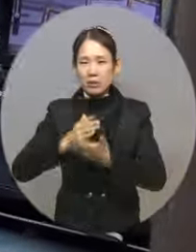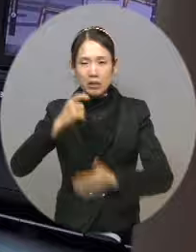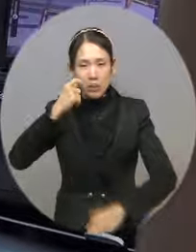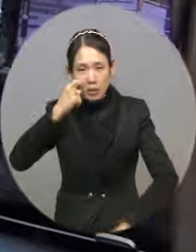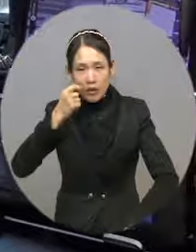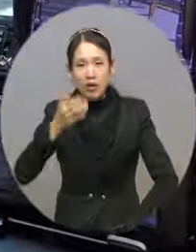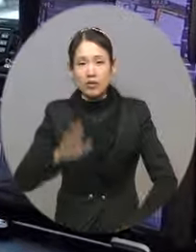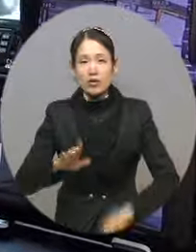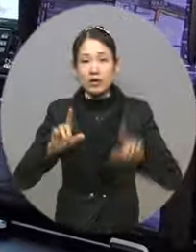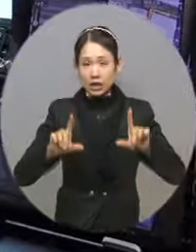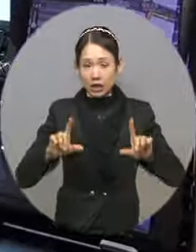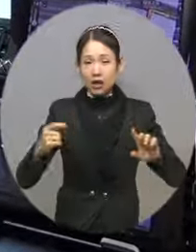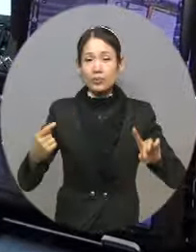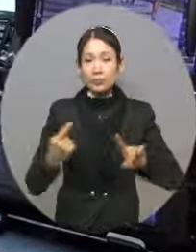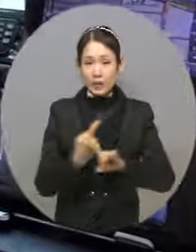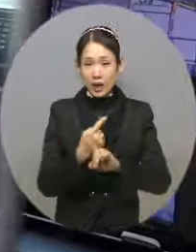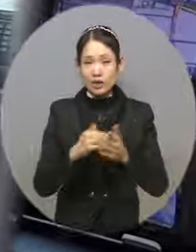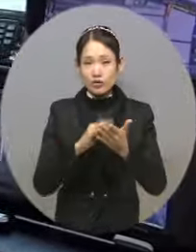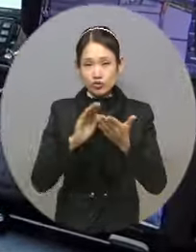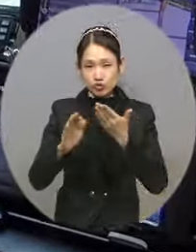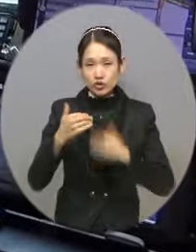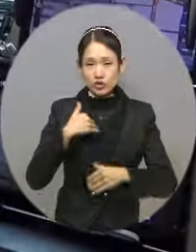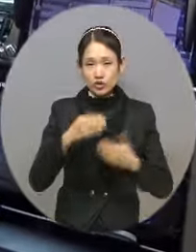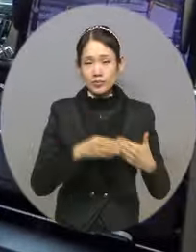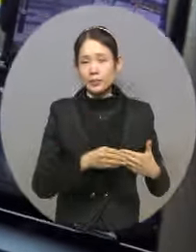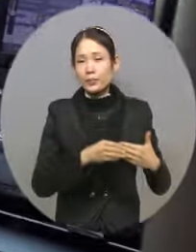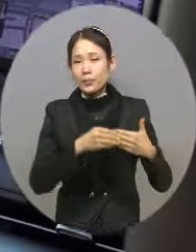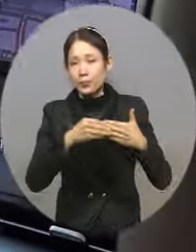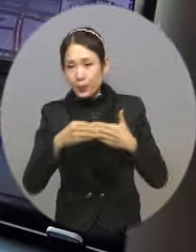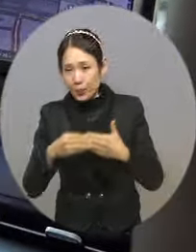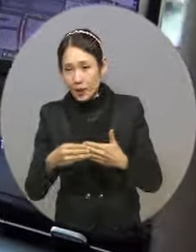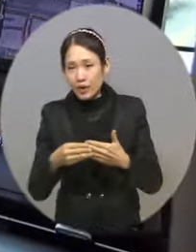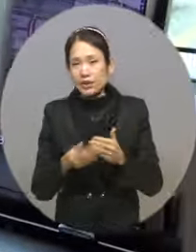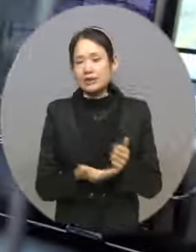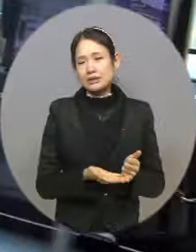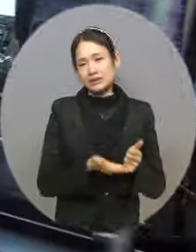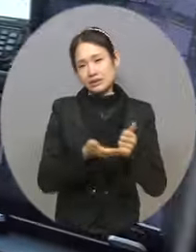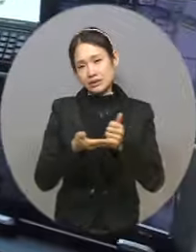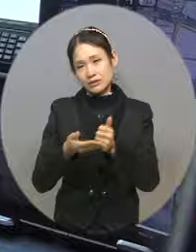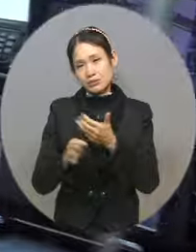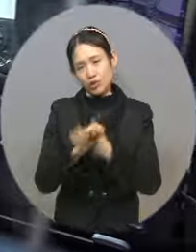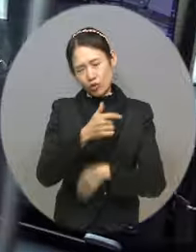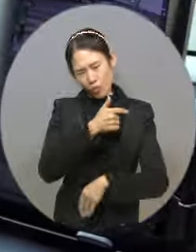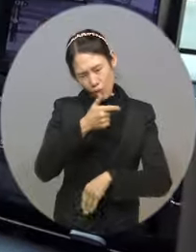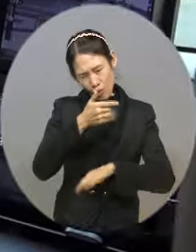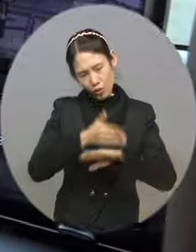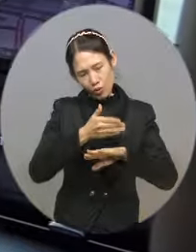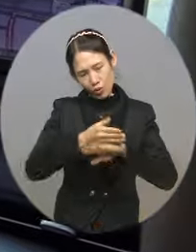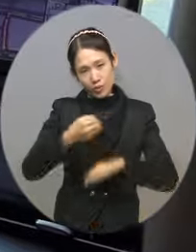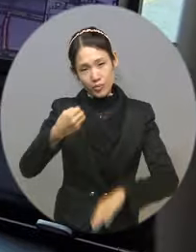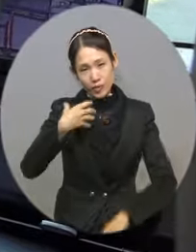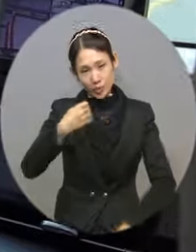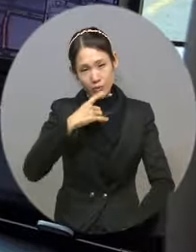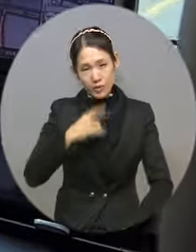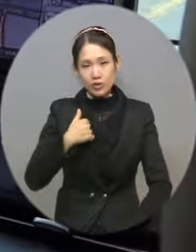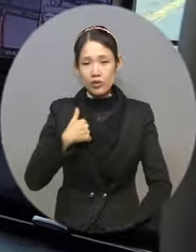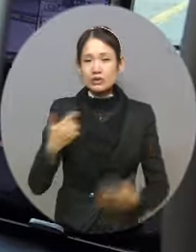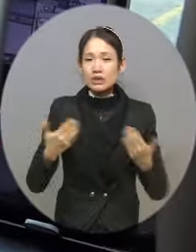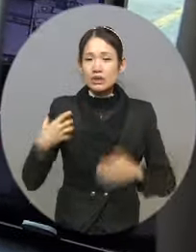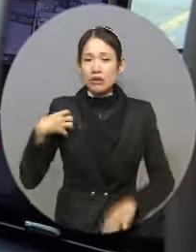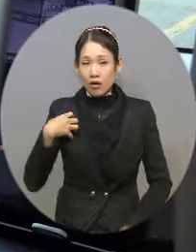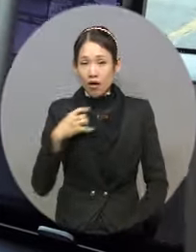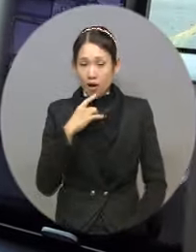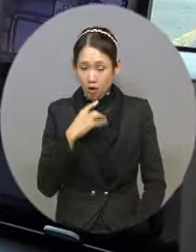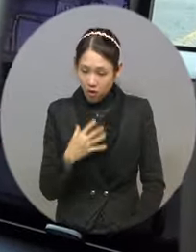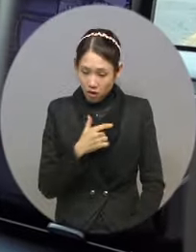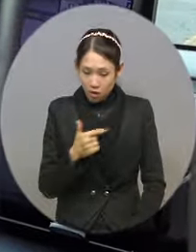네. 이거 하시고 나서 저희가 모시고 다 그러면은 너무너무 고마워하시는 거예요. 그럼요, 감사드리죠. 저희 일을 했을 뿐인데 막